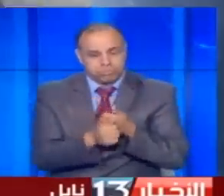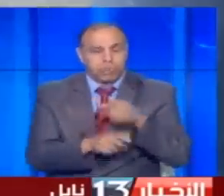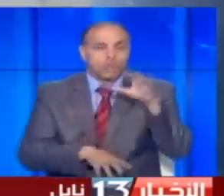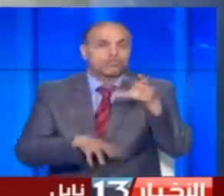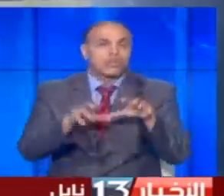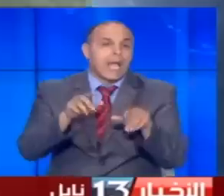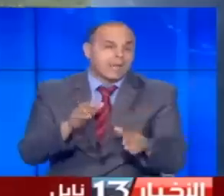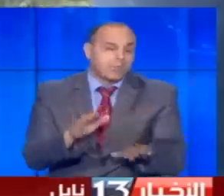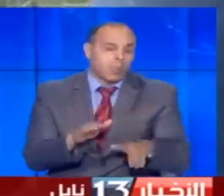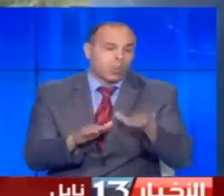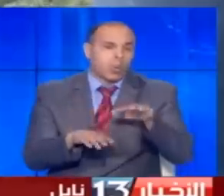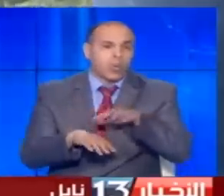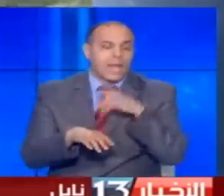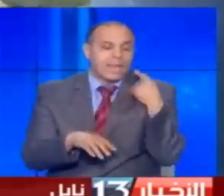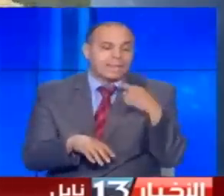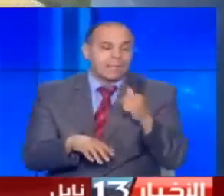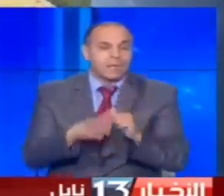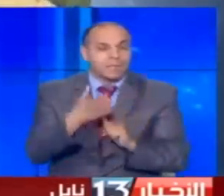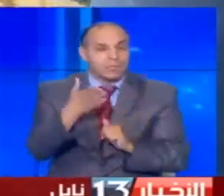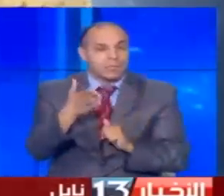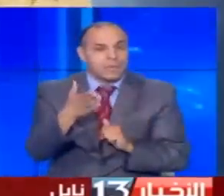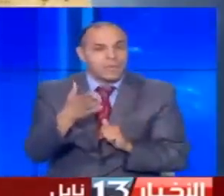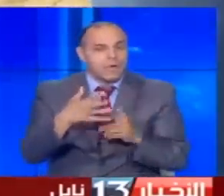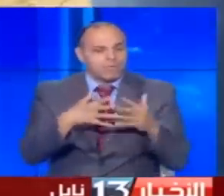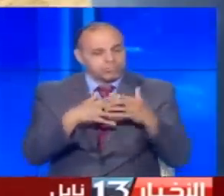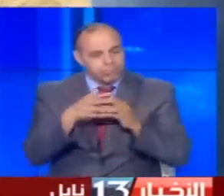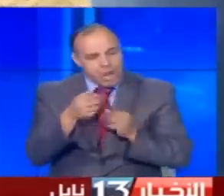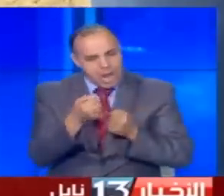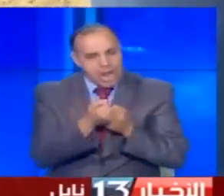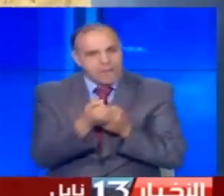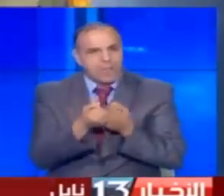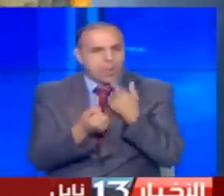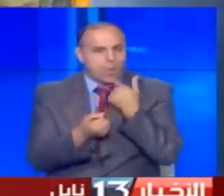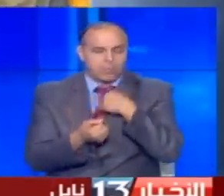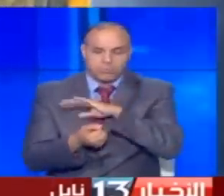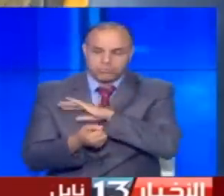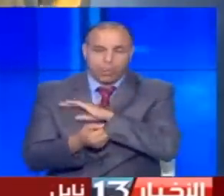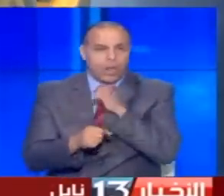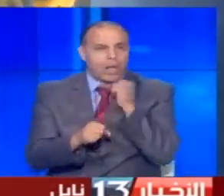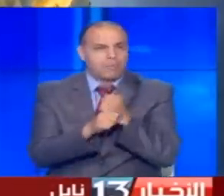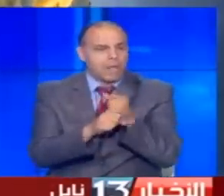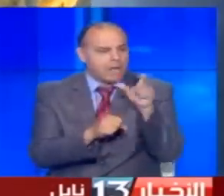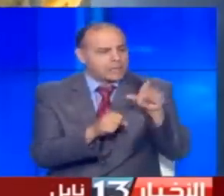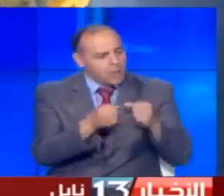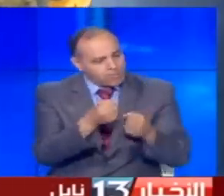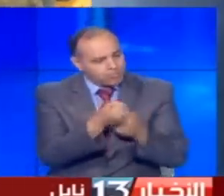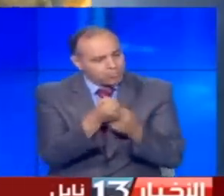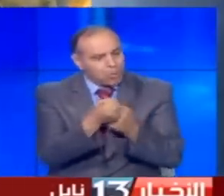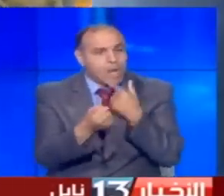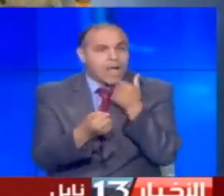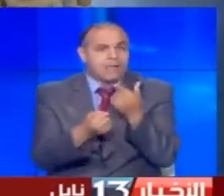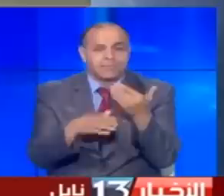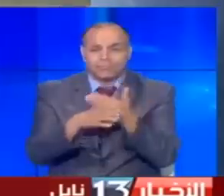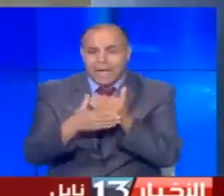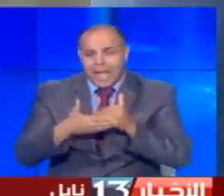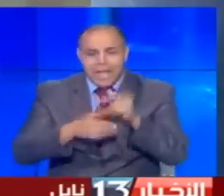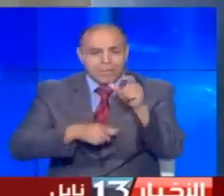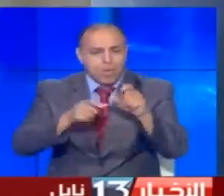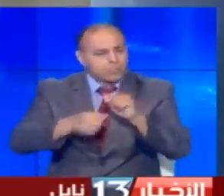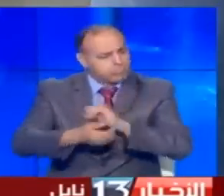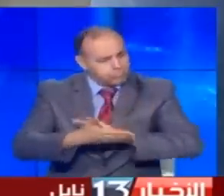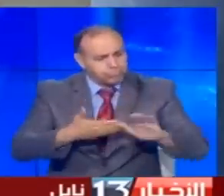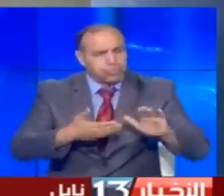شهدت ولايه نابل تضمن بين بين الوجه المشرقه للعمل الانساني من خلال تدخلات المواطنين